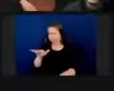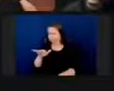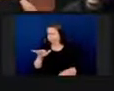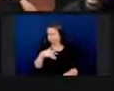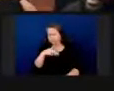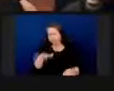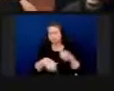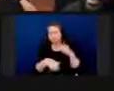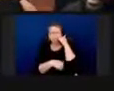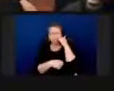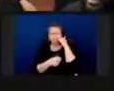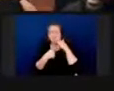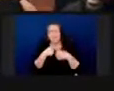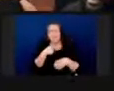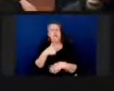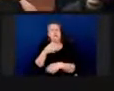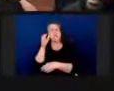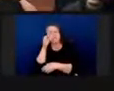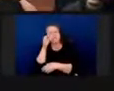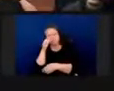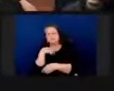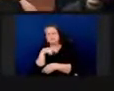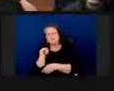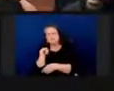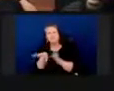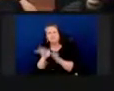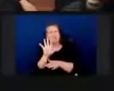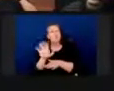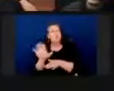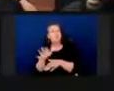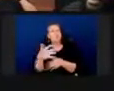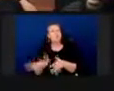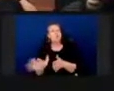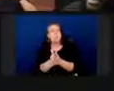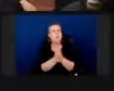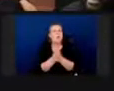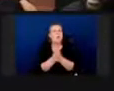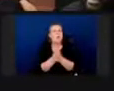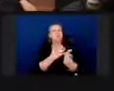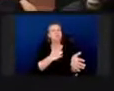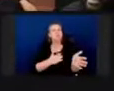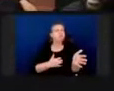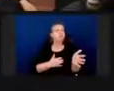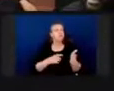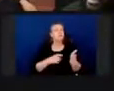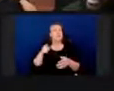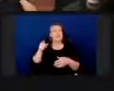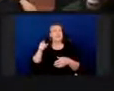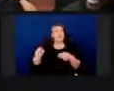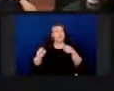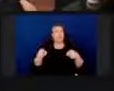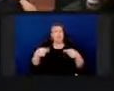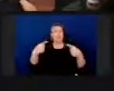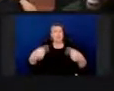na unaposikiliza wanapozungumza unaona kwamba wanachangamkia